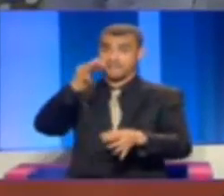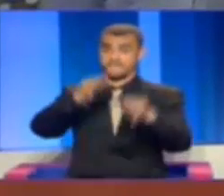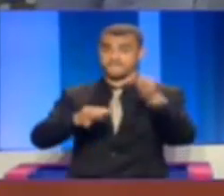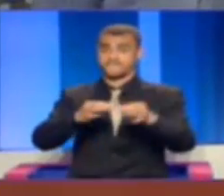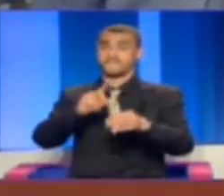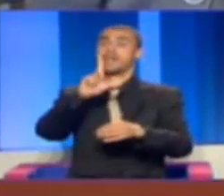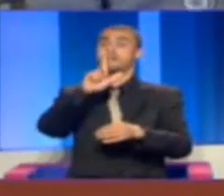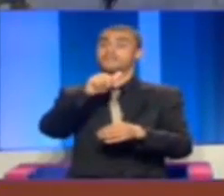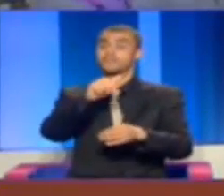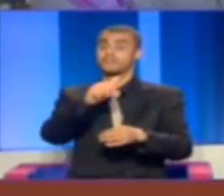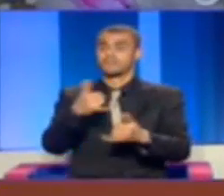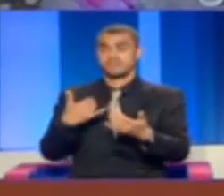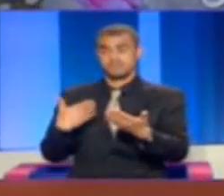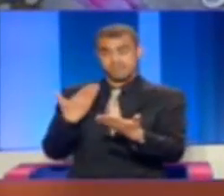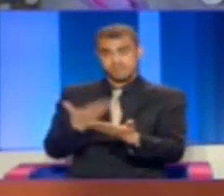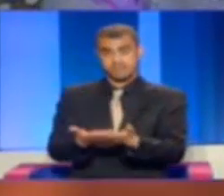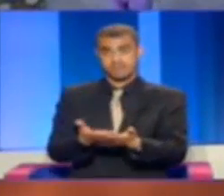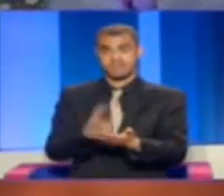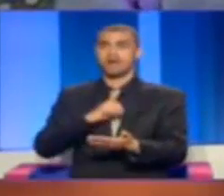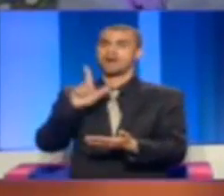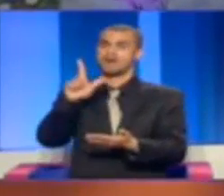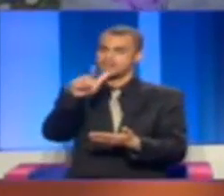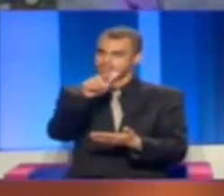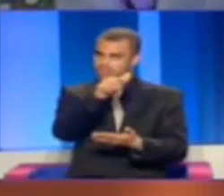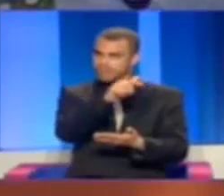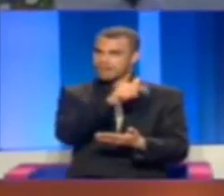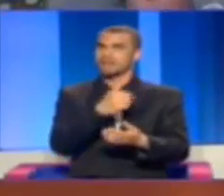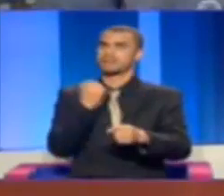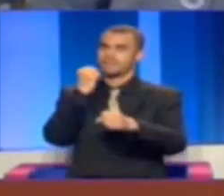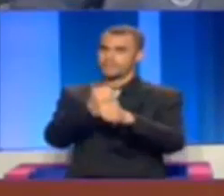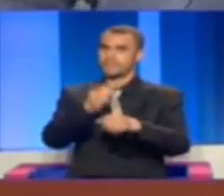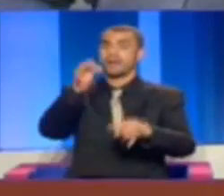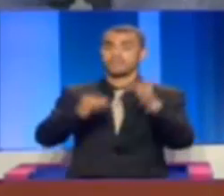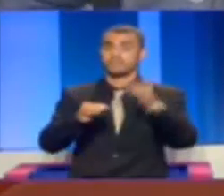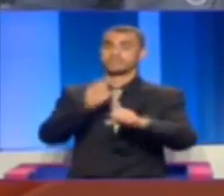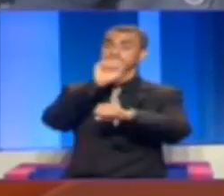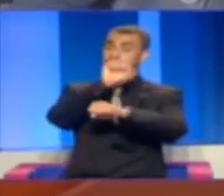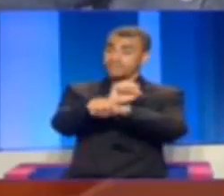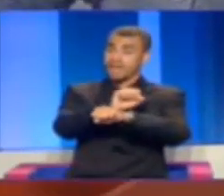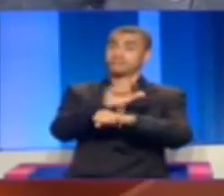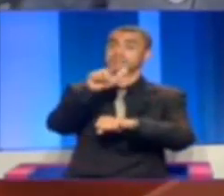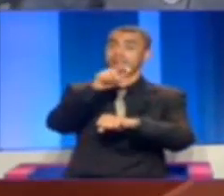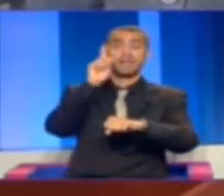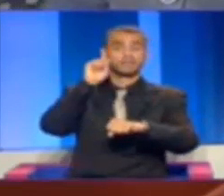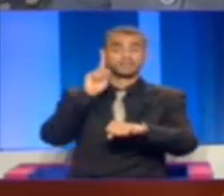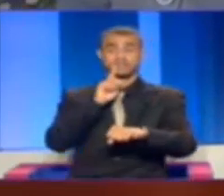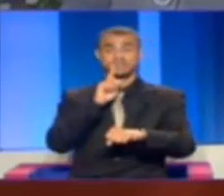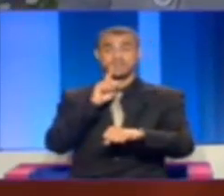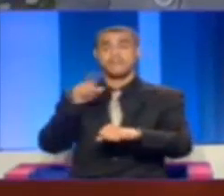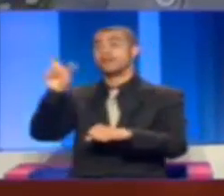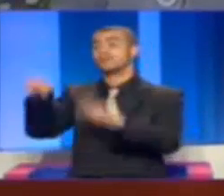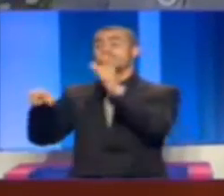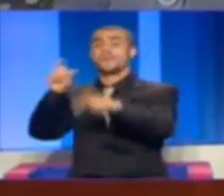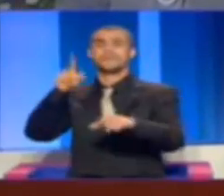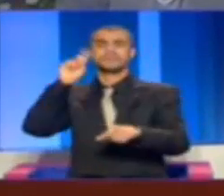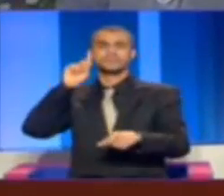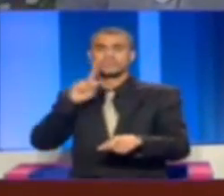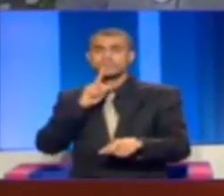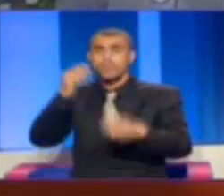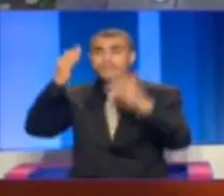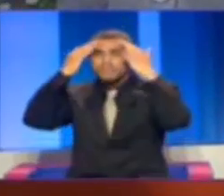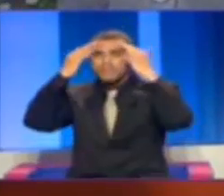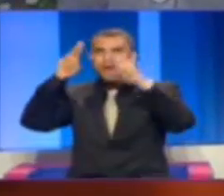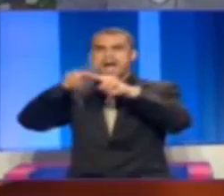كان ذاك المسكين اللي ما كانش يدير حتى شي حاجه، ولكن بطبيعه الحال كما قلت الايمان الطبيعه تخشى الفراغ. مين تيكون فراغ دولوي،